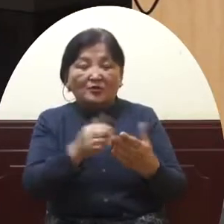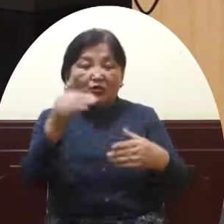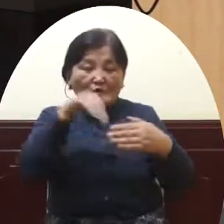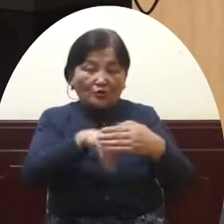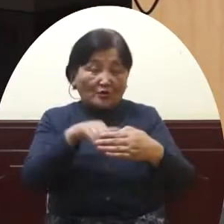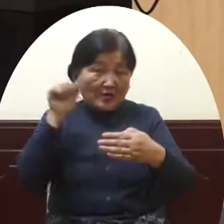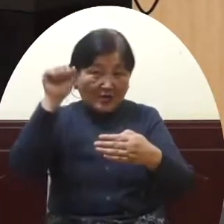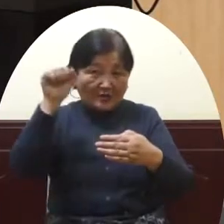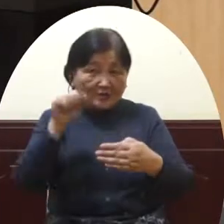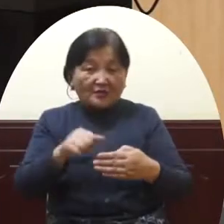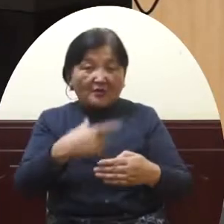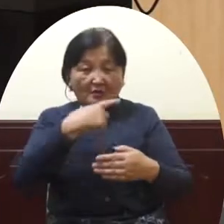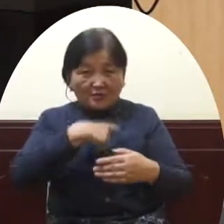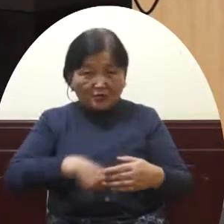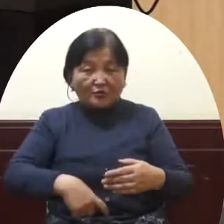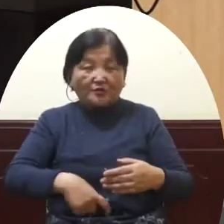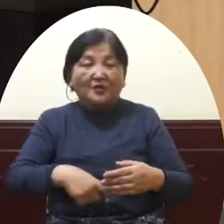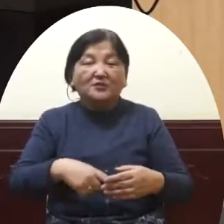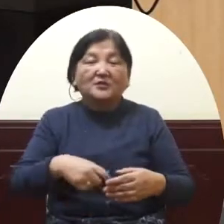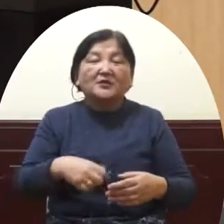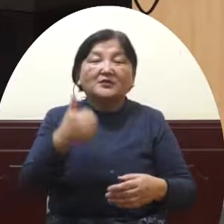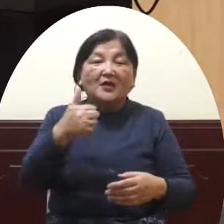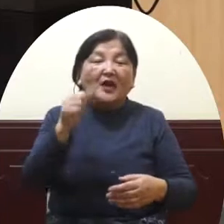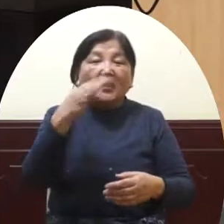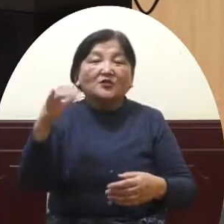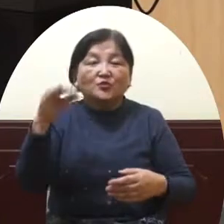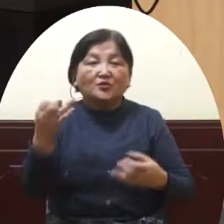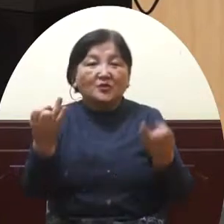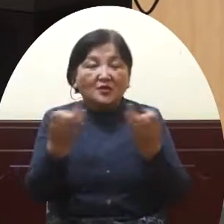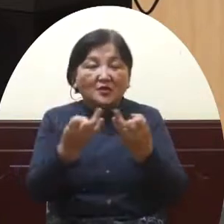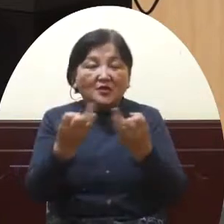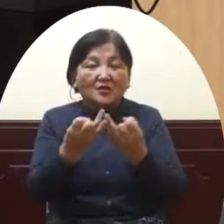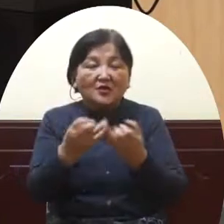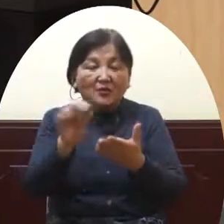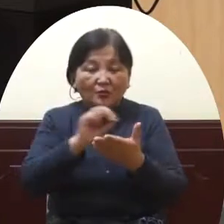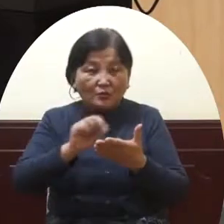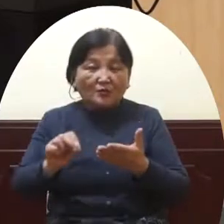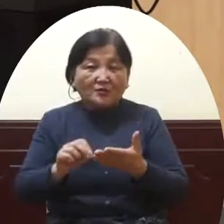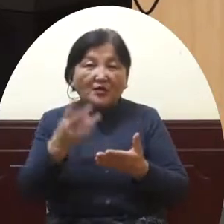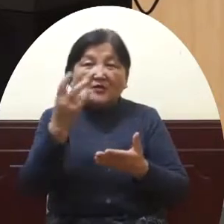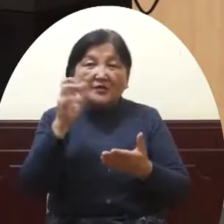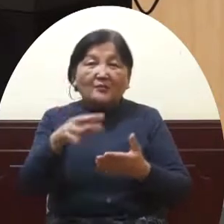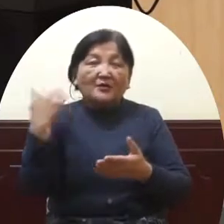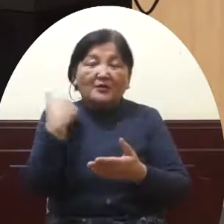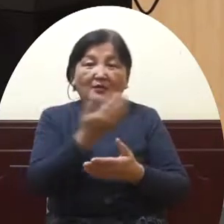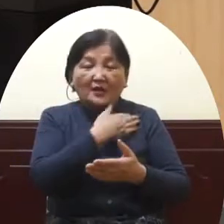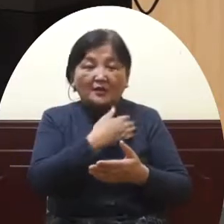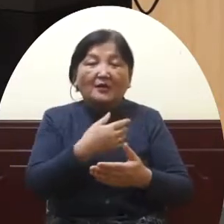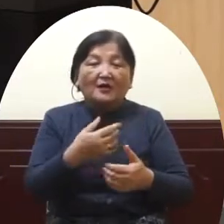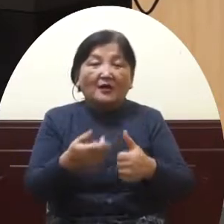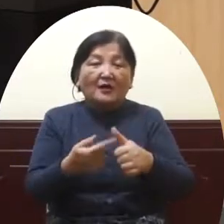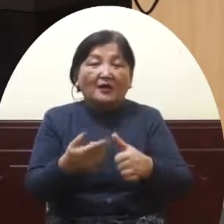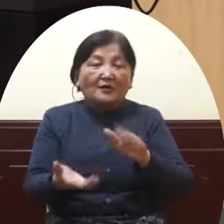болох гишүүдээсээ асуугаад цахимжуулаад намын дарга ерөнхийлөгчийн сонгуульд нэр